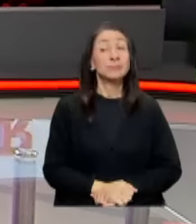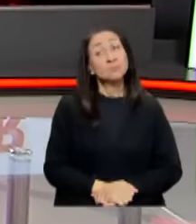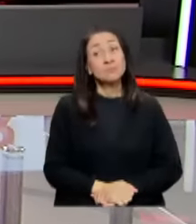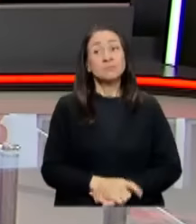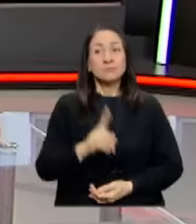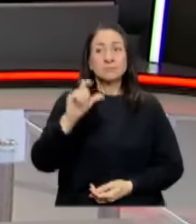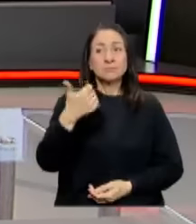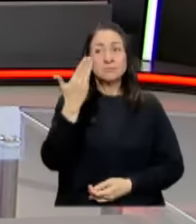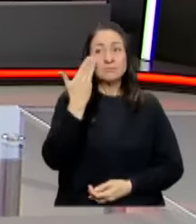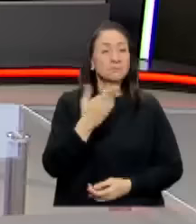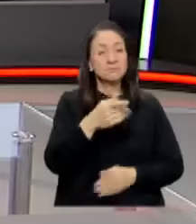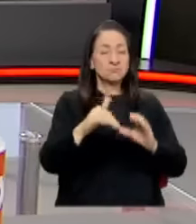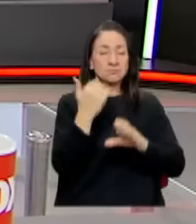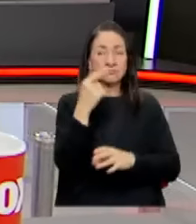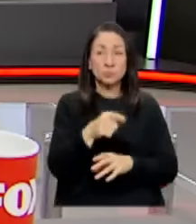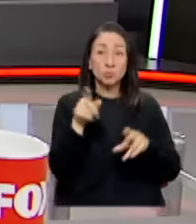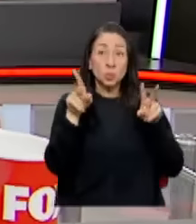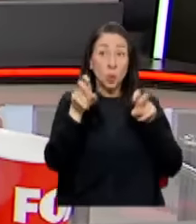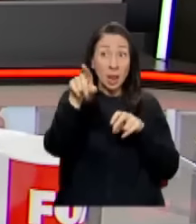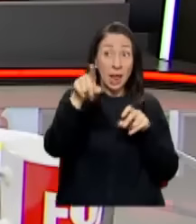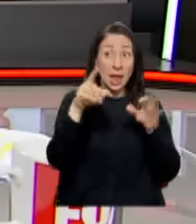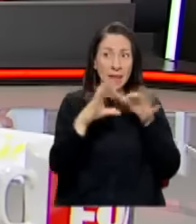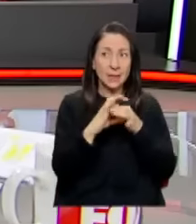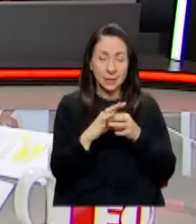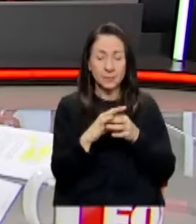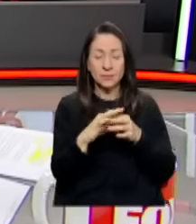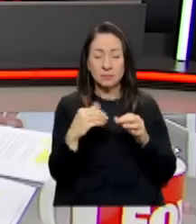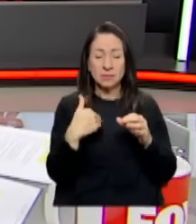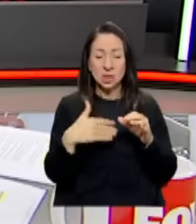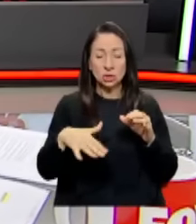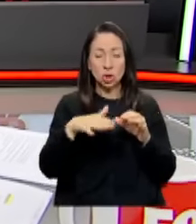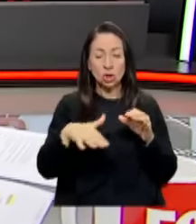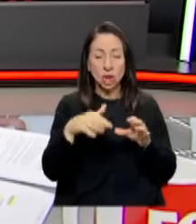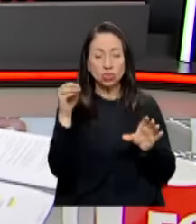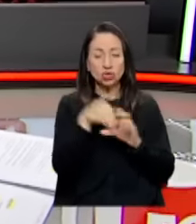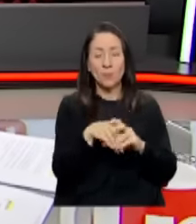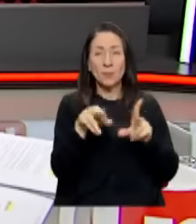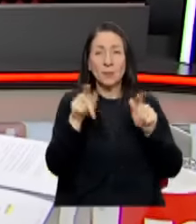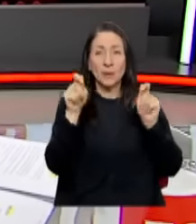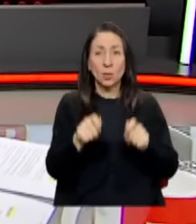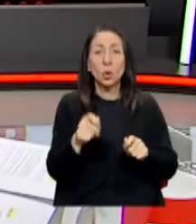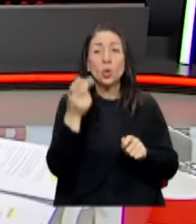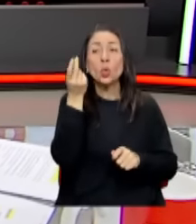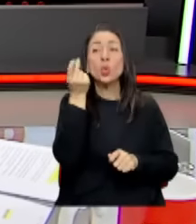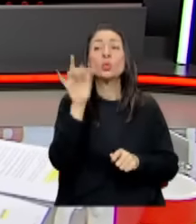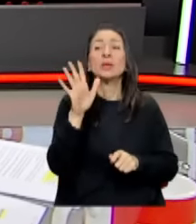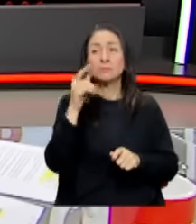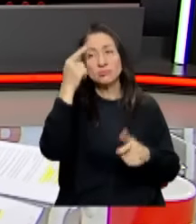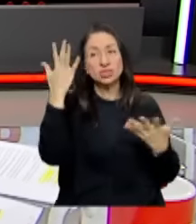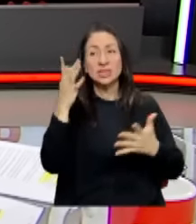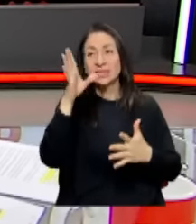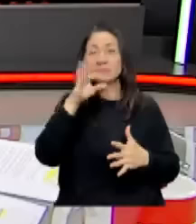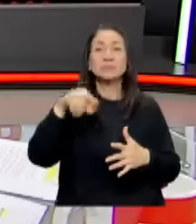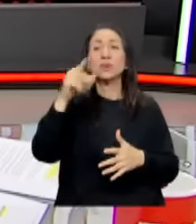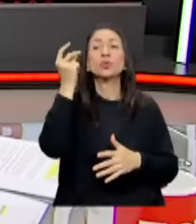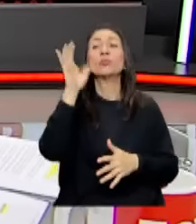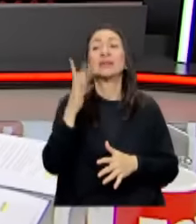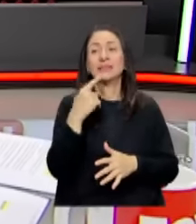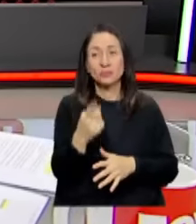Efendim bir kıymetli izleyicimiz bu konuyla ilgili olarak bize sosyal atık muamelesi yapıyorlar. Unutmadım, dilerim hiç kimse unutmaz